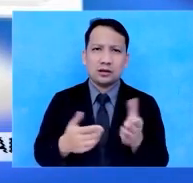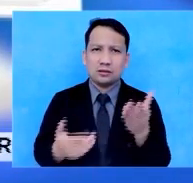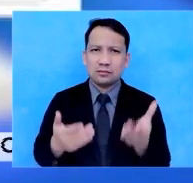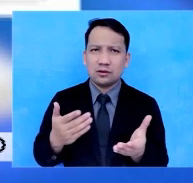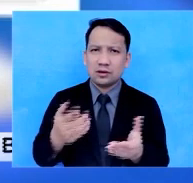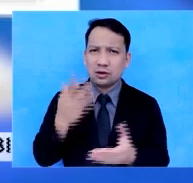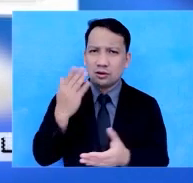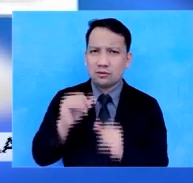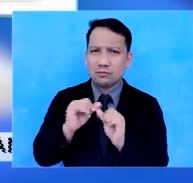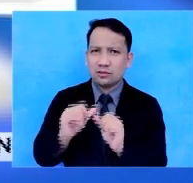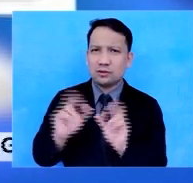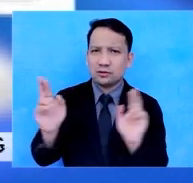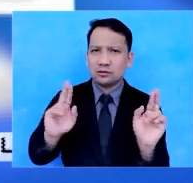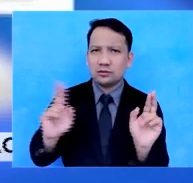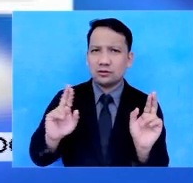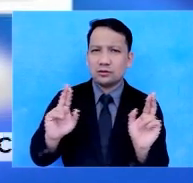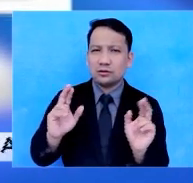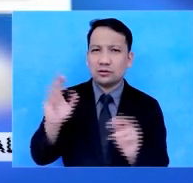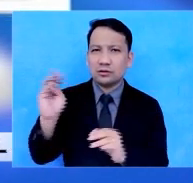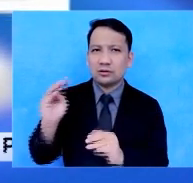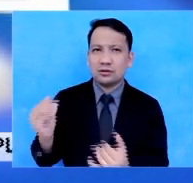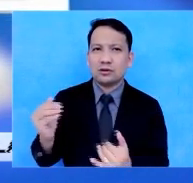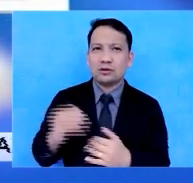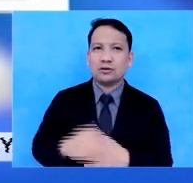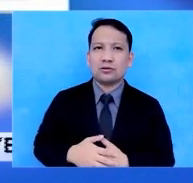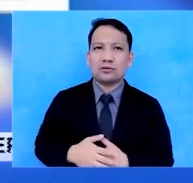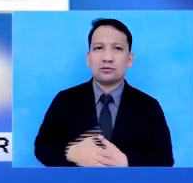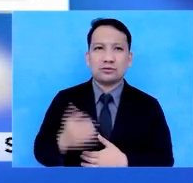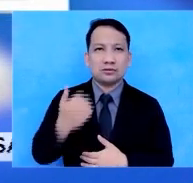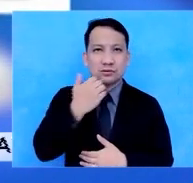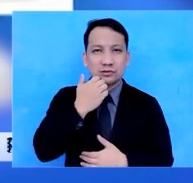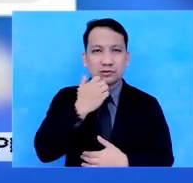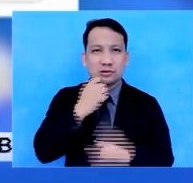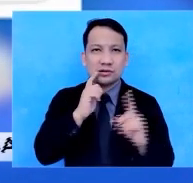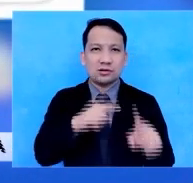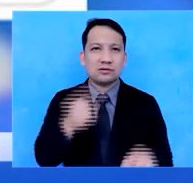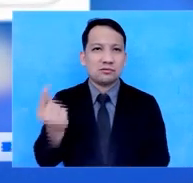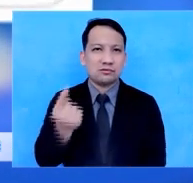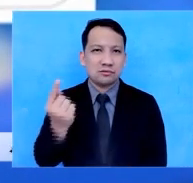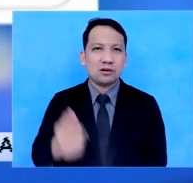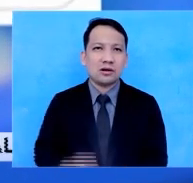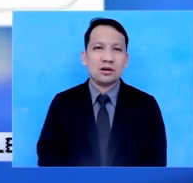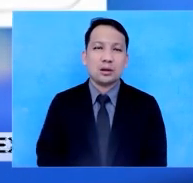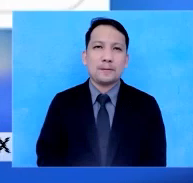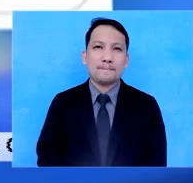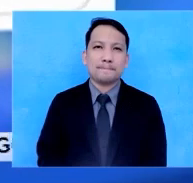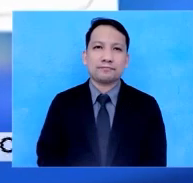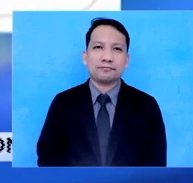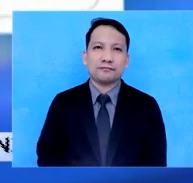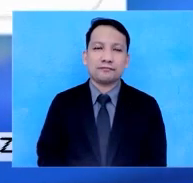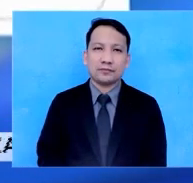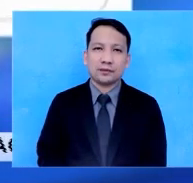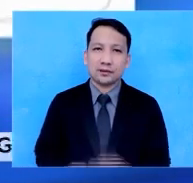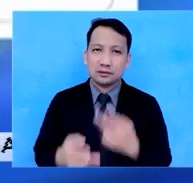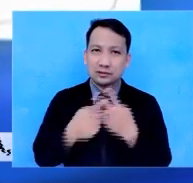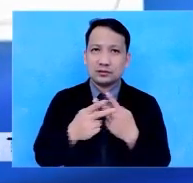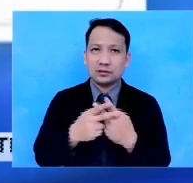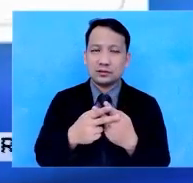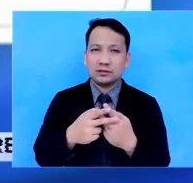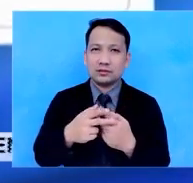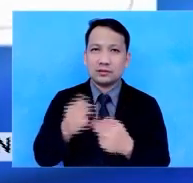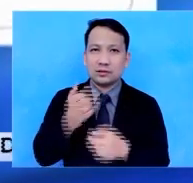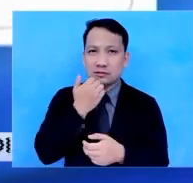anong inaabangan sa araw ng Lunes, wrong answers only. At sagot niya, hashtag rhymes with